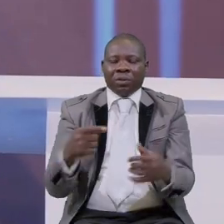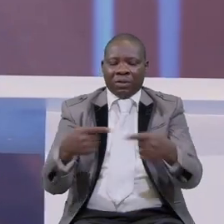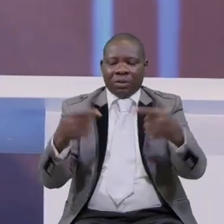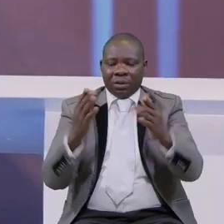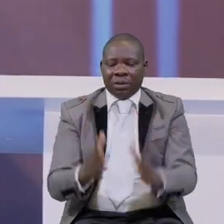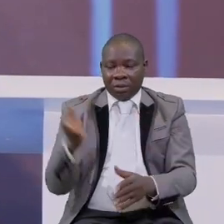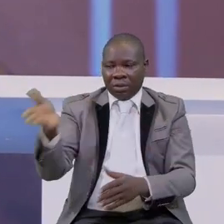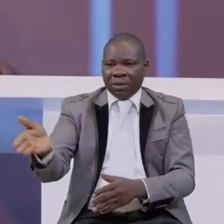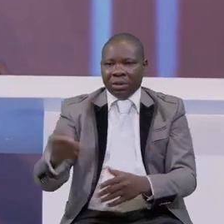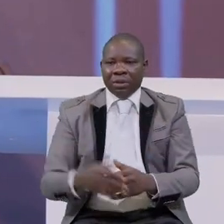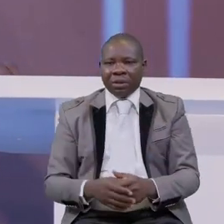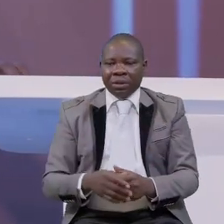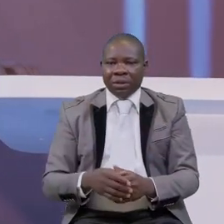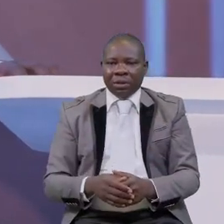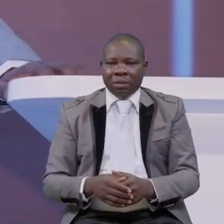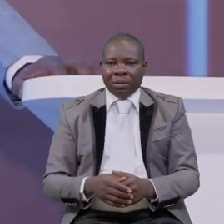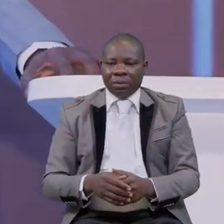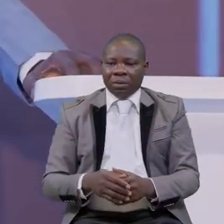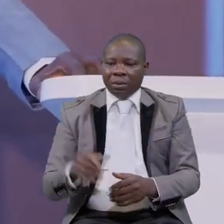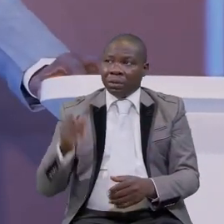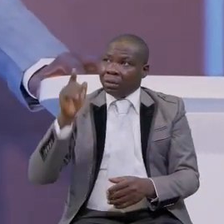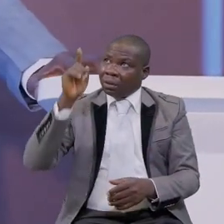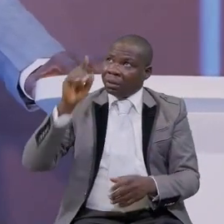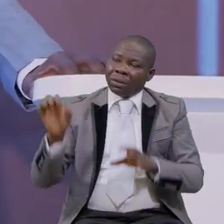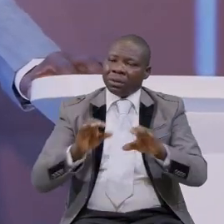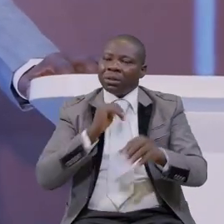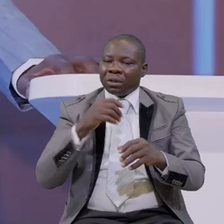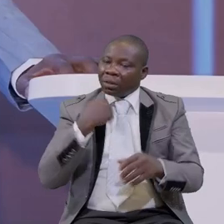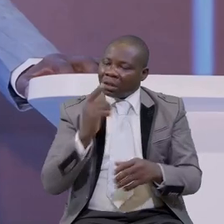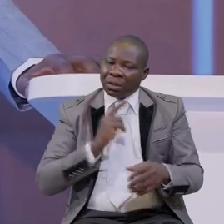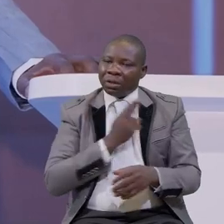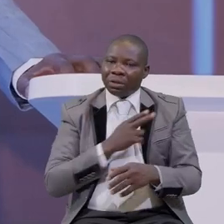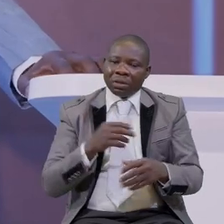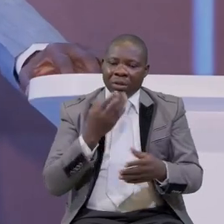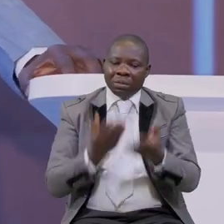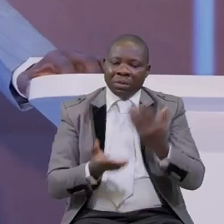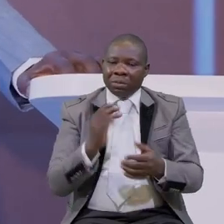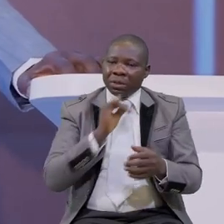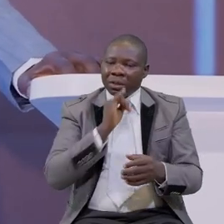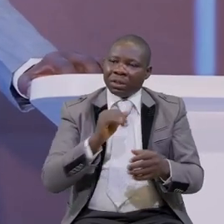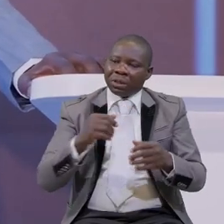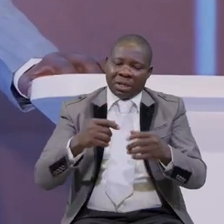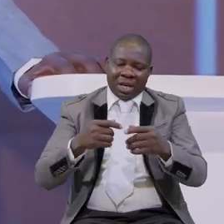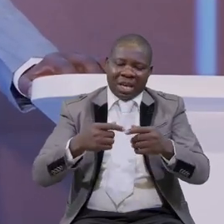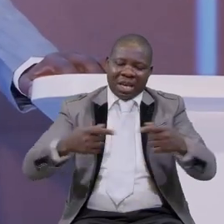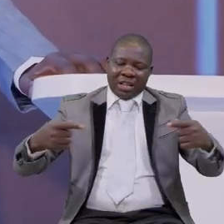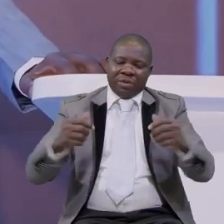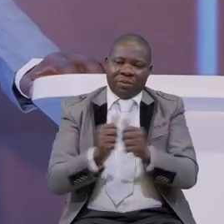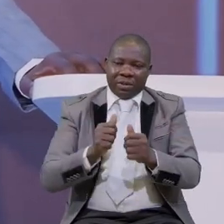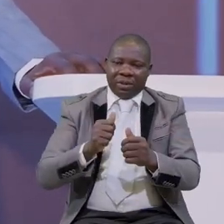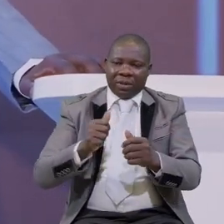Maintenant, l'ennemi là, il ne nous dit pas que ce soit ennemi avec E